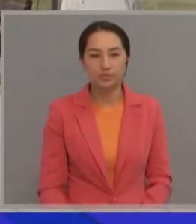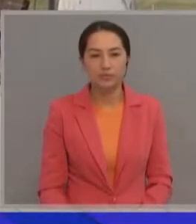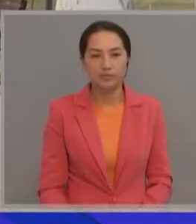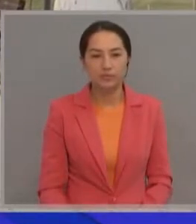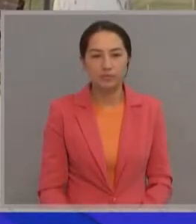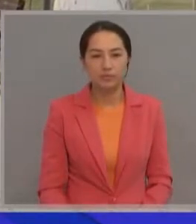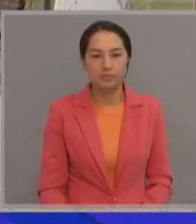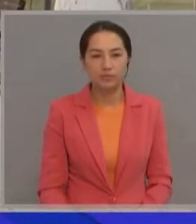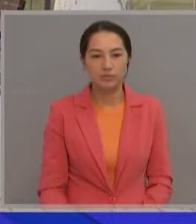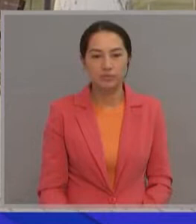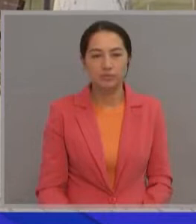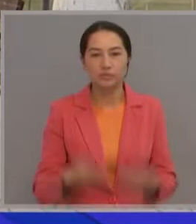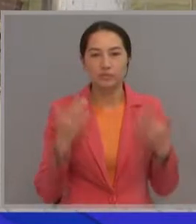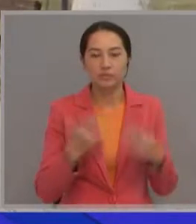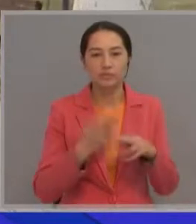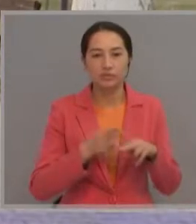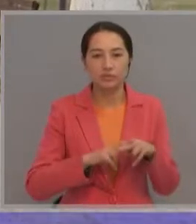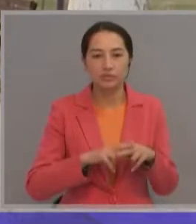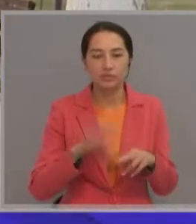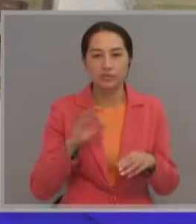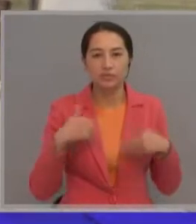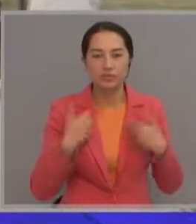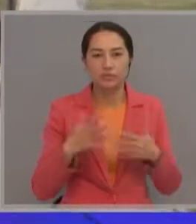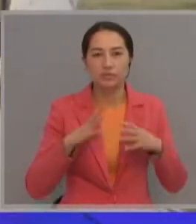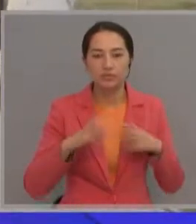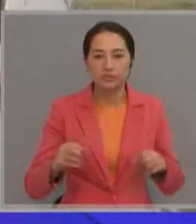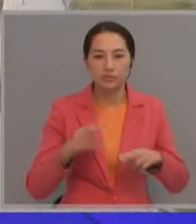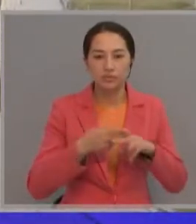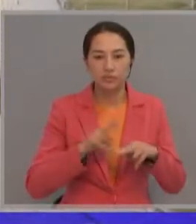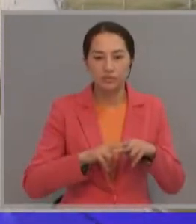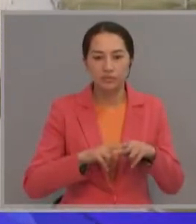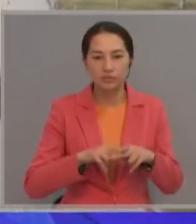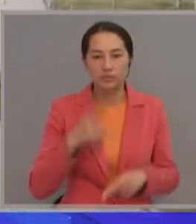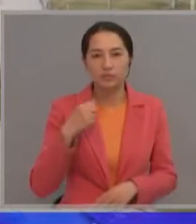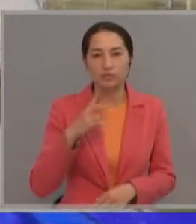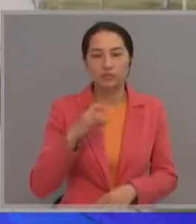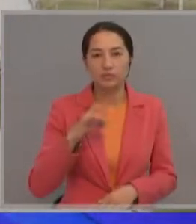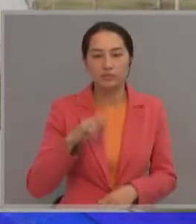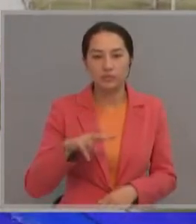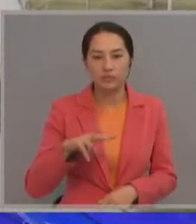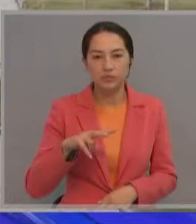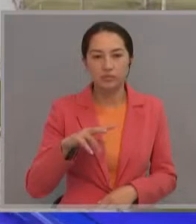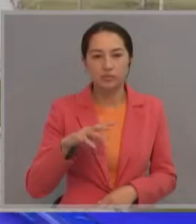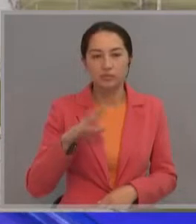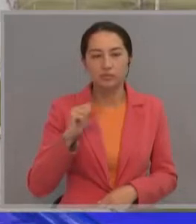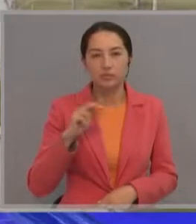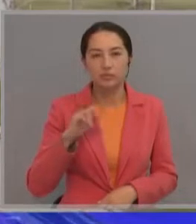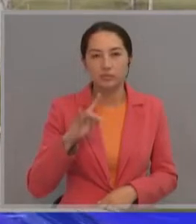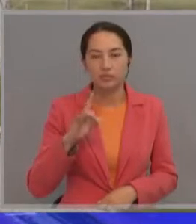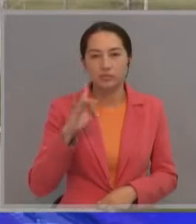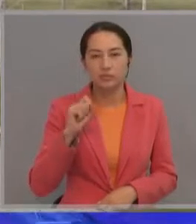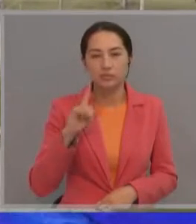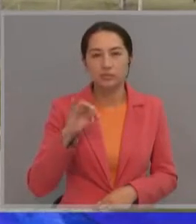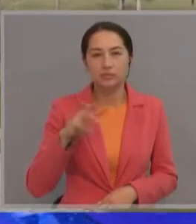Бүгін мынау Кеңес одағының батырлары генерал Сабыр Рахимов пен Каумбай